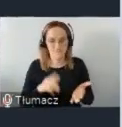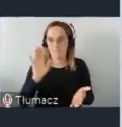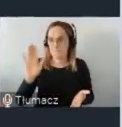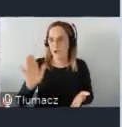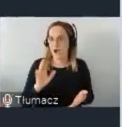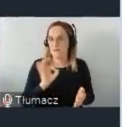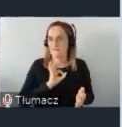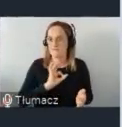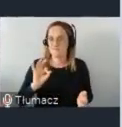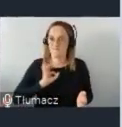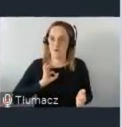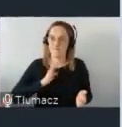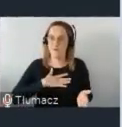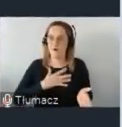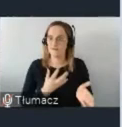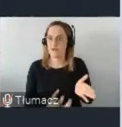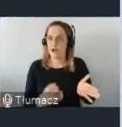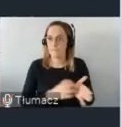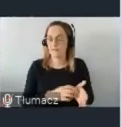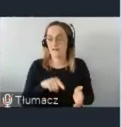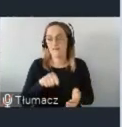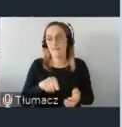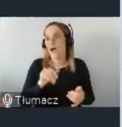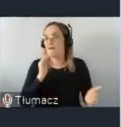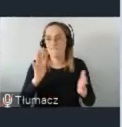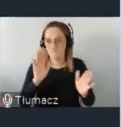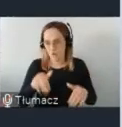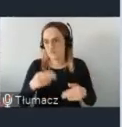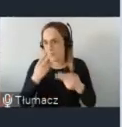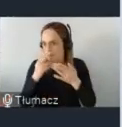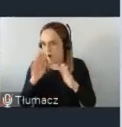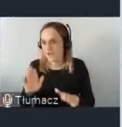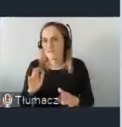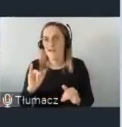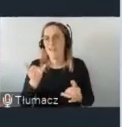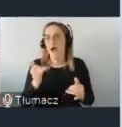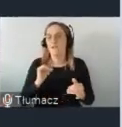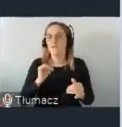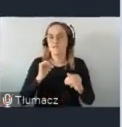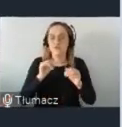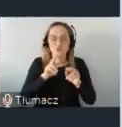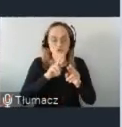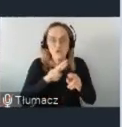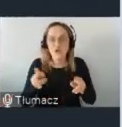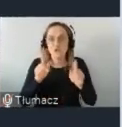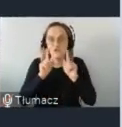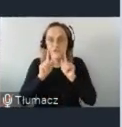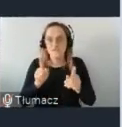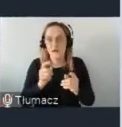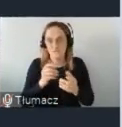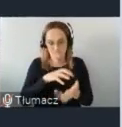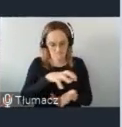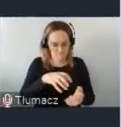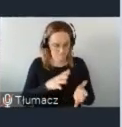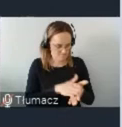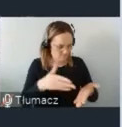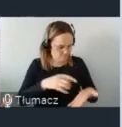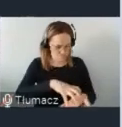swoją aplikację i też można pokazać, jak ta rzeczywistość rozszerzona ożywia kartki katalogów Lego.